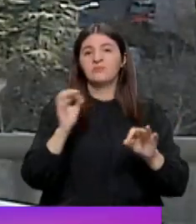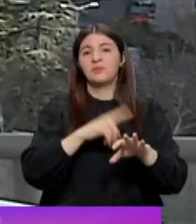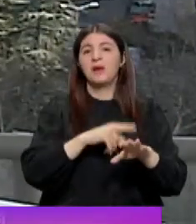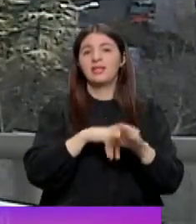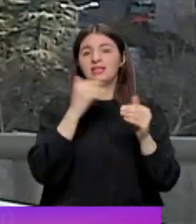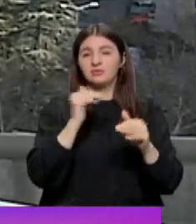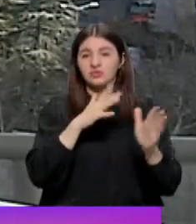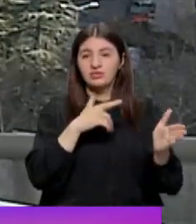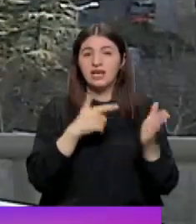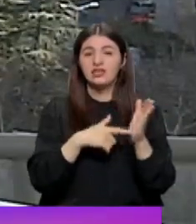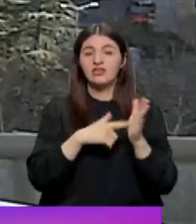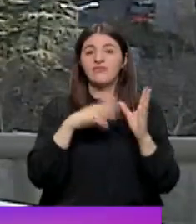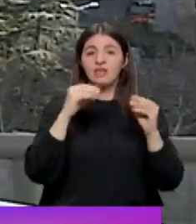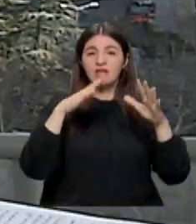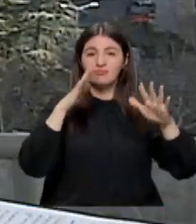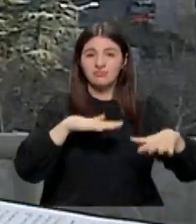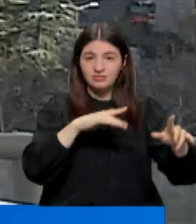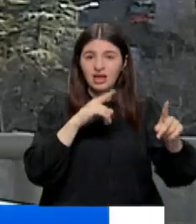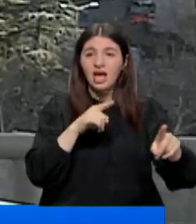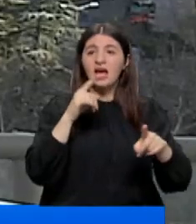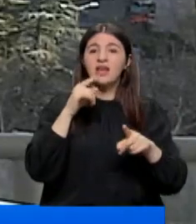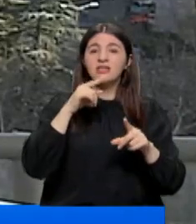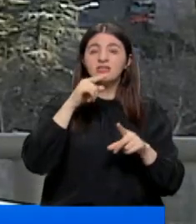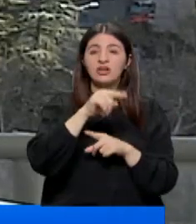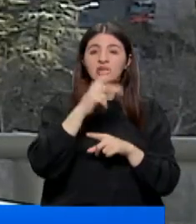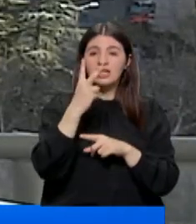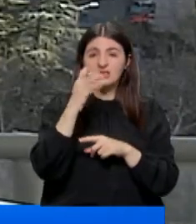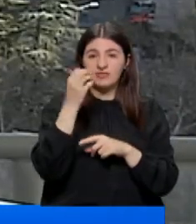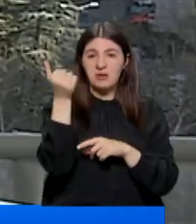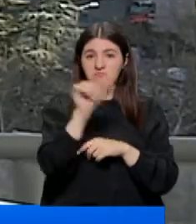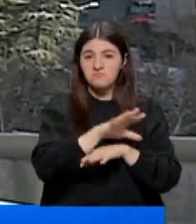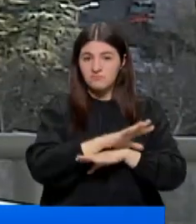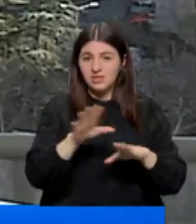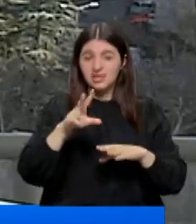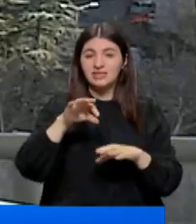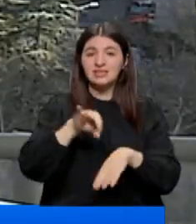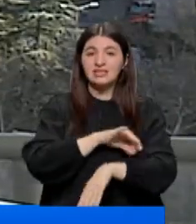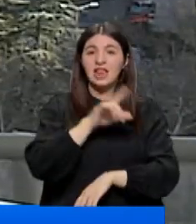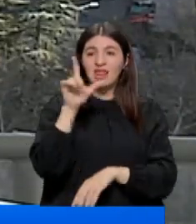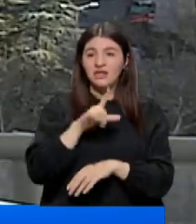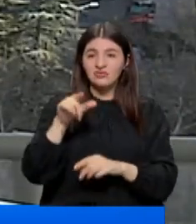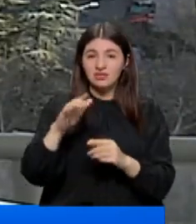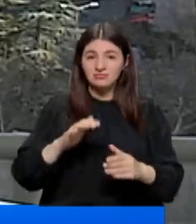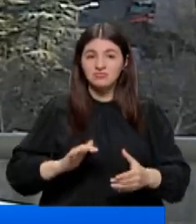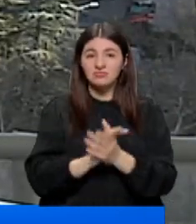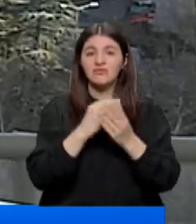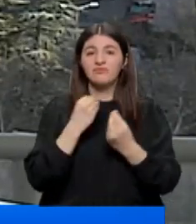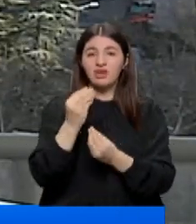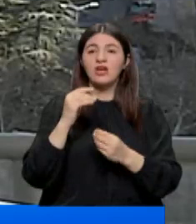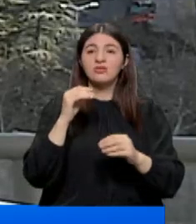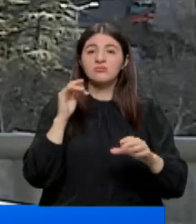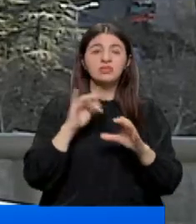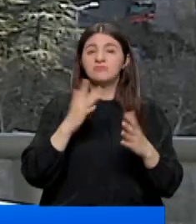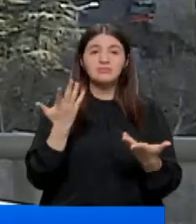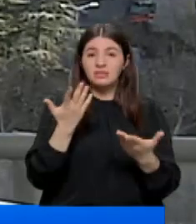gelmişken. Kadıköy'de Fener alayı, Fenerbahçe dev maçta Galatasaray'ı 2-0 mağlup etti. Sarı lacivertlere galibiyeti getiren golleri Zak